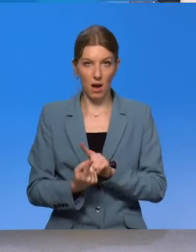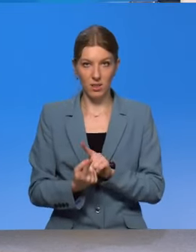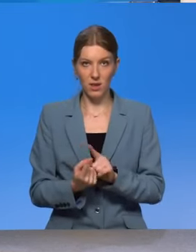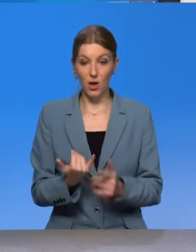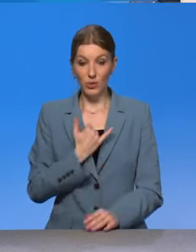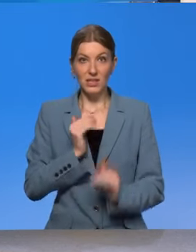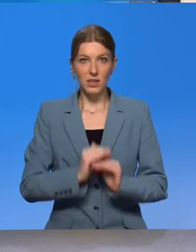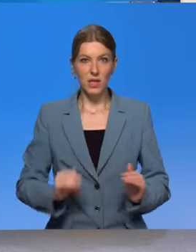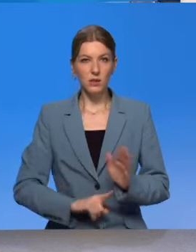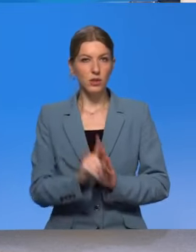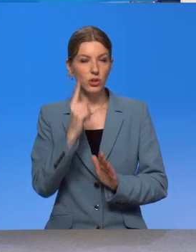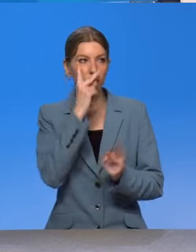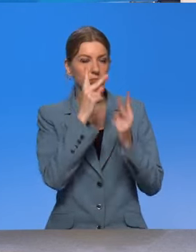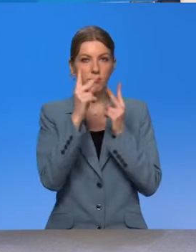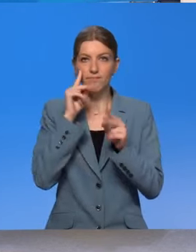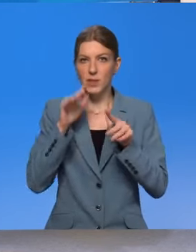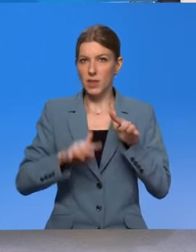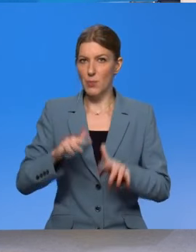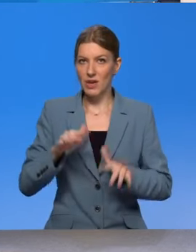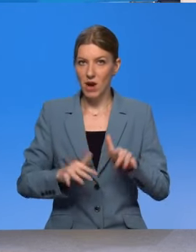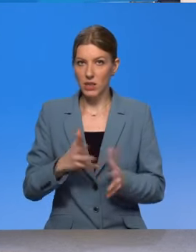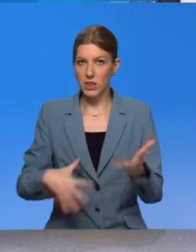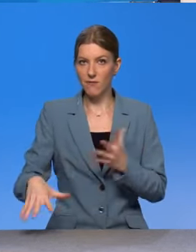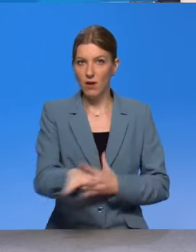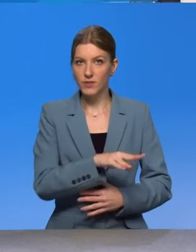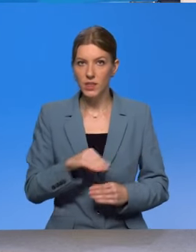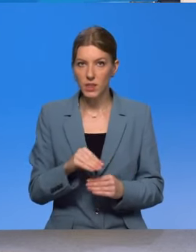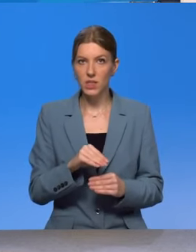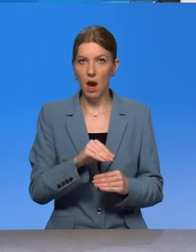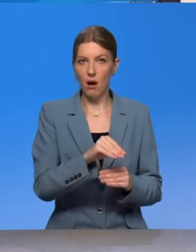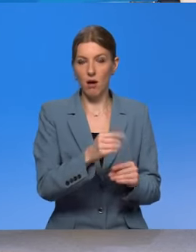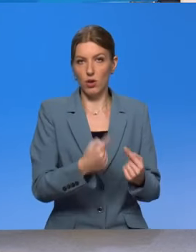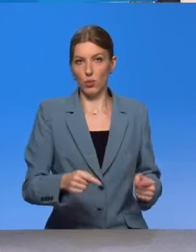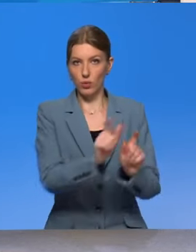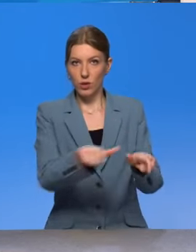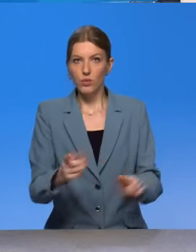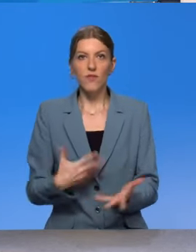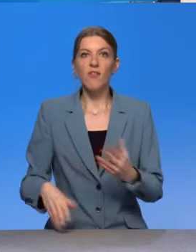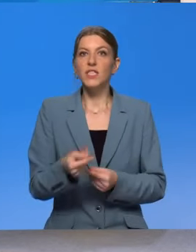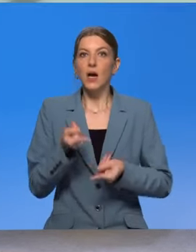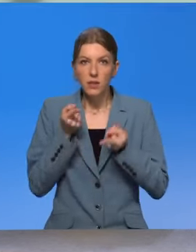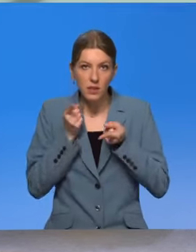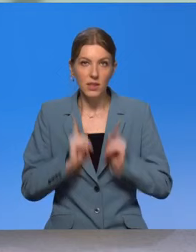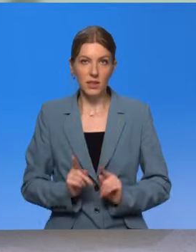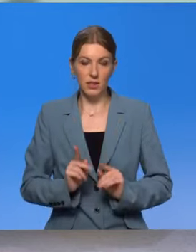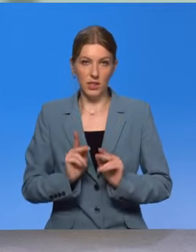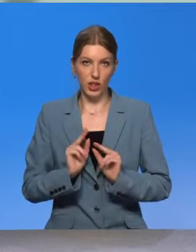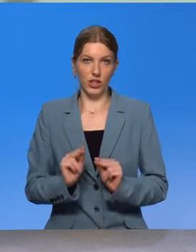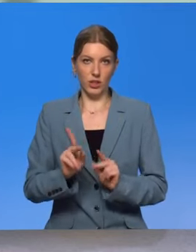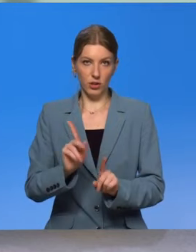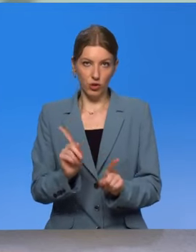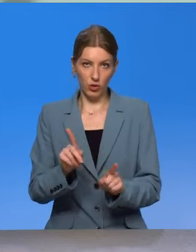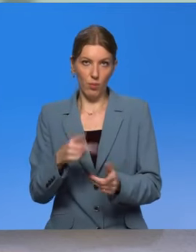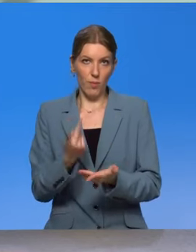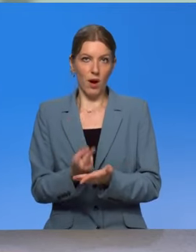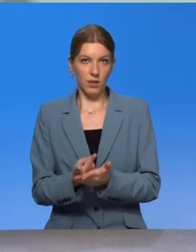начинают сомневаться в тех авторитетах, в тех истинах, которые им давали с рождения, в детстве, социальная среда, семья,